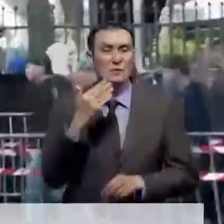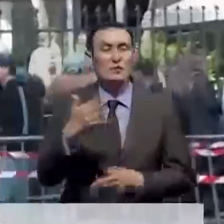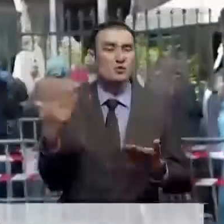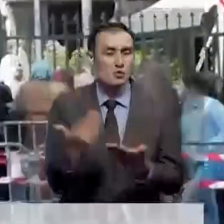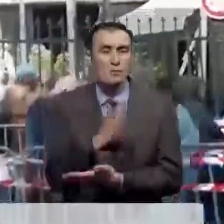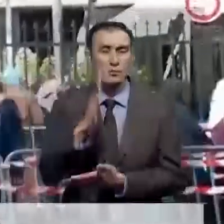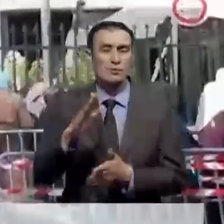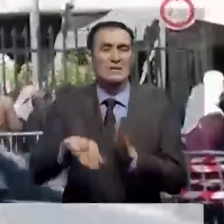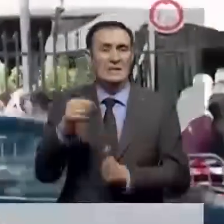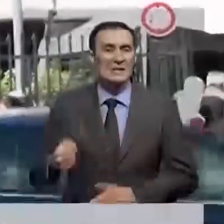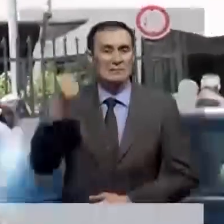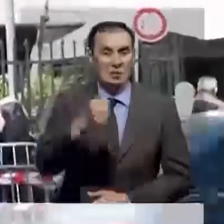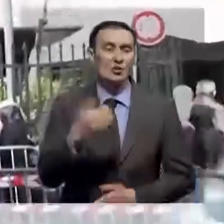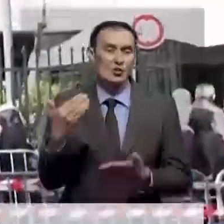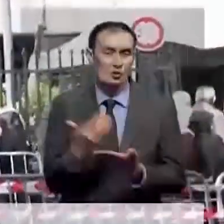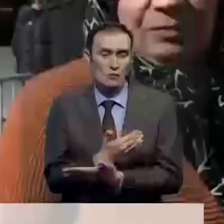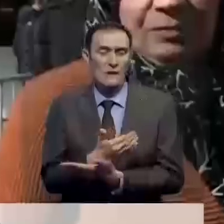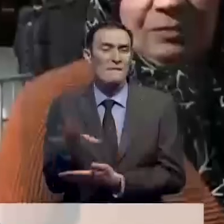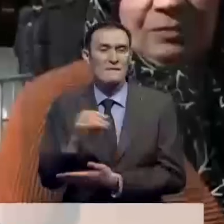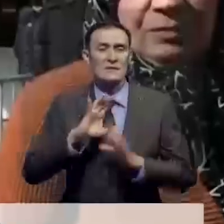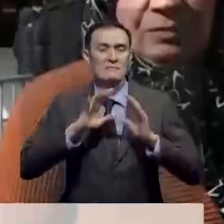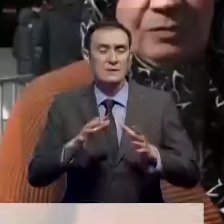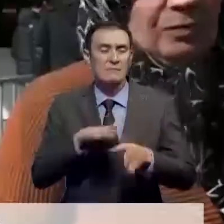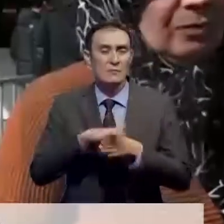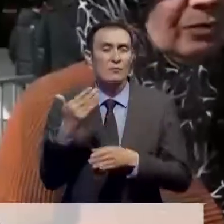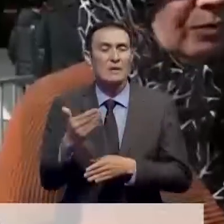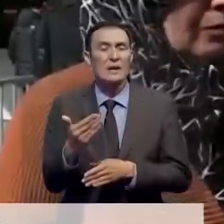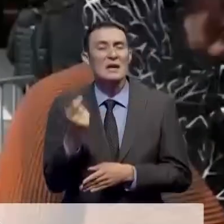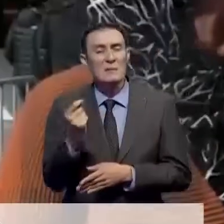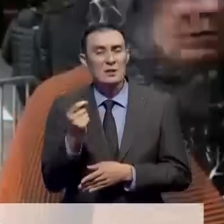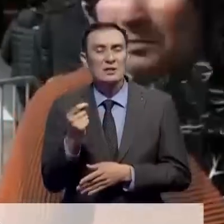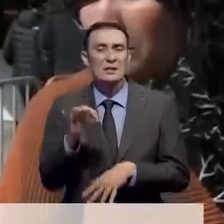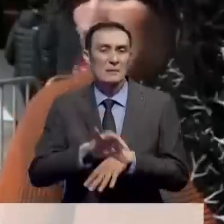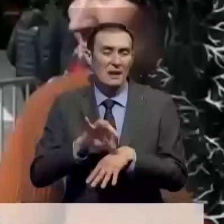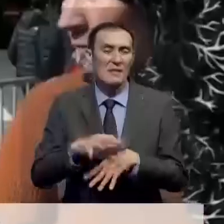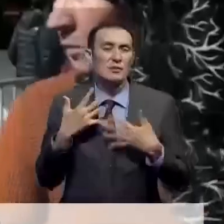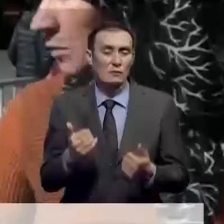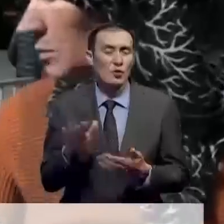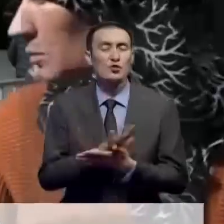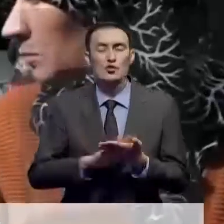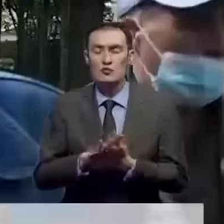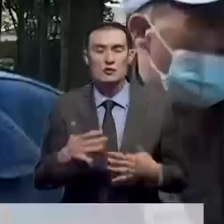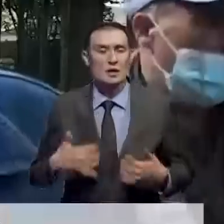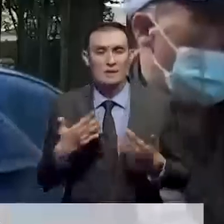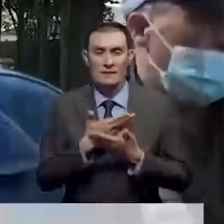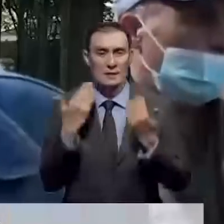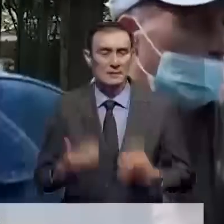снова изберут, и он сможет покорить весь мир. У него были небольшие проблемы со здоровьем, но ничего страшного.